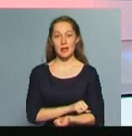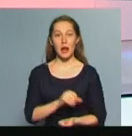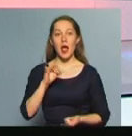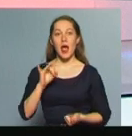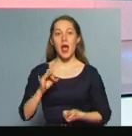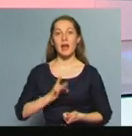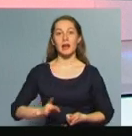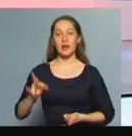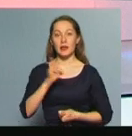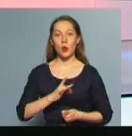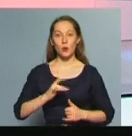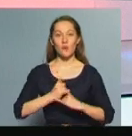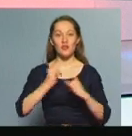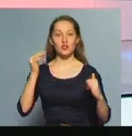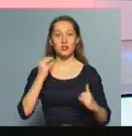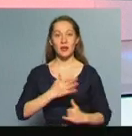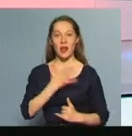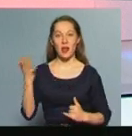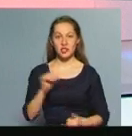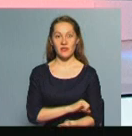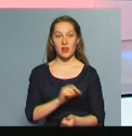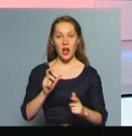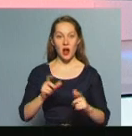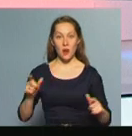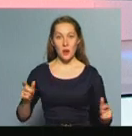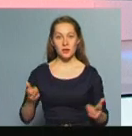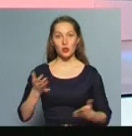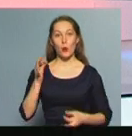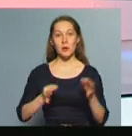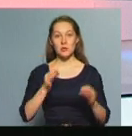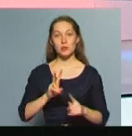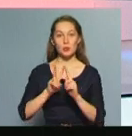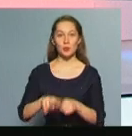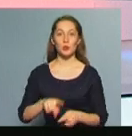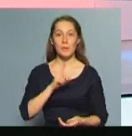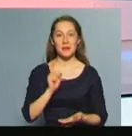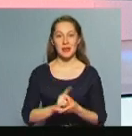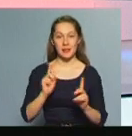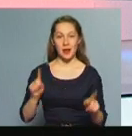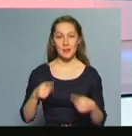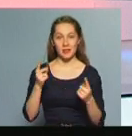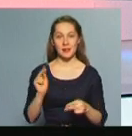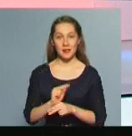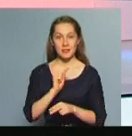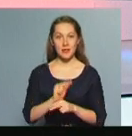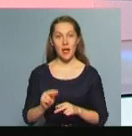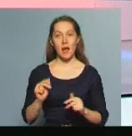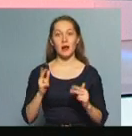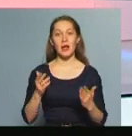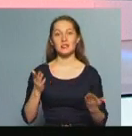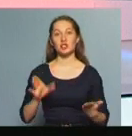разы увеличилось число наркопотребителей, которым по суду назначают обязательное лечение и реабилитацию. Где и как сейчас